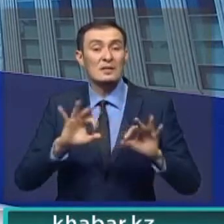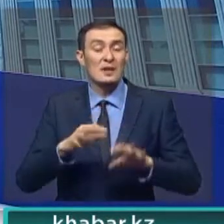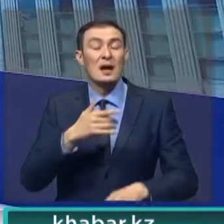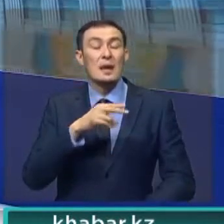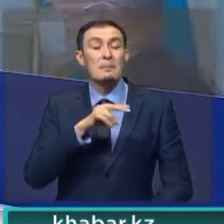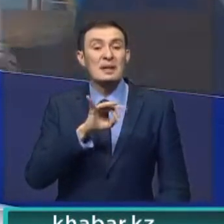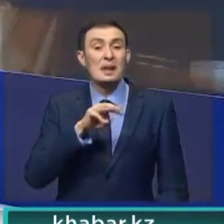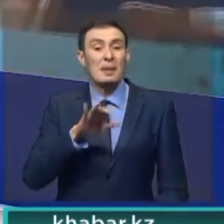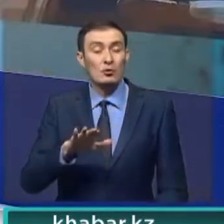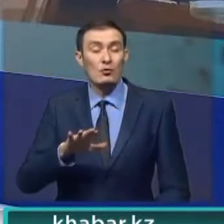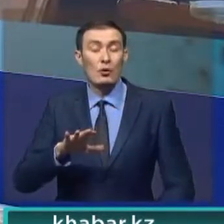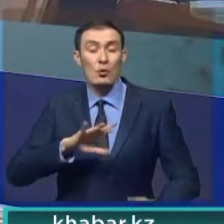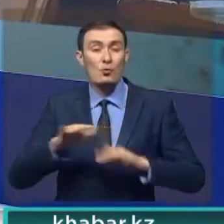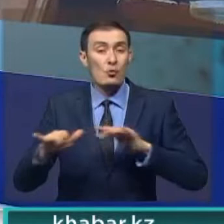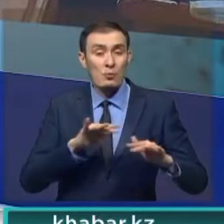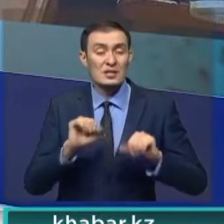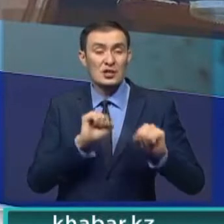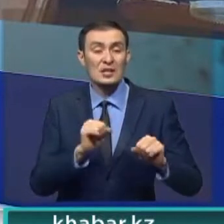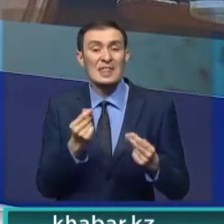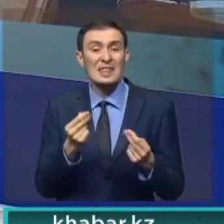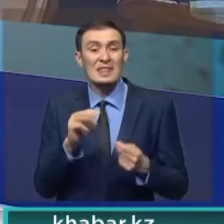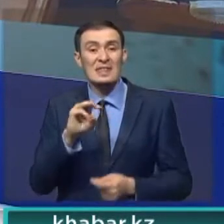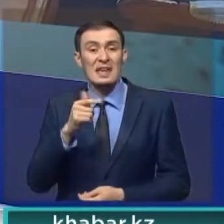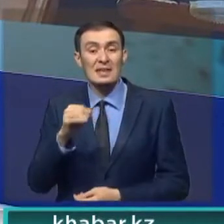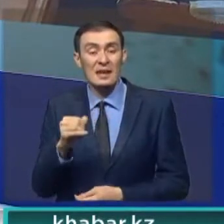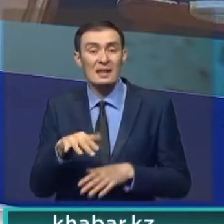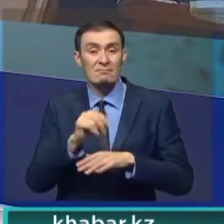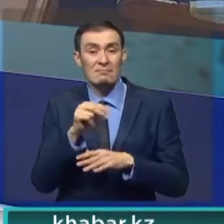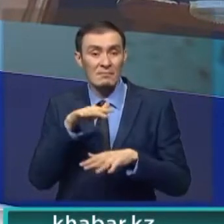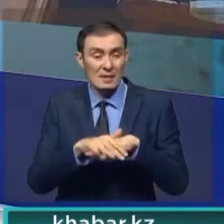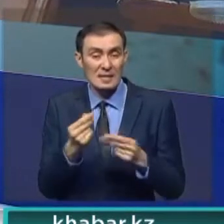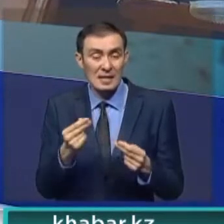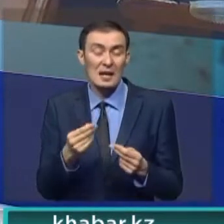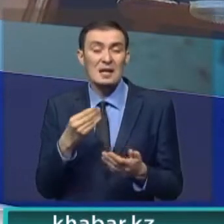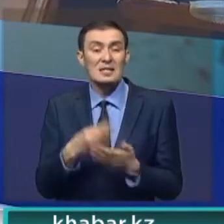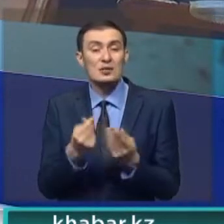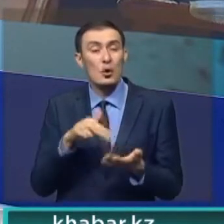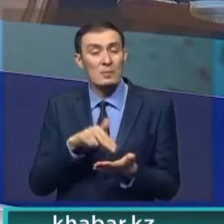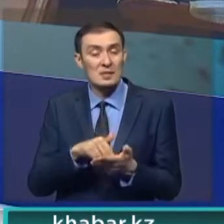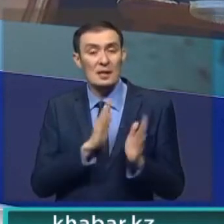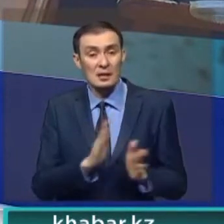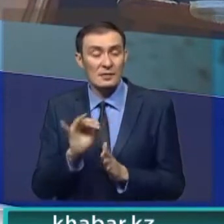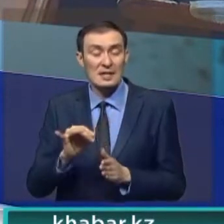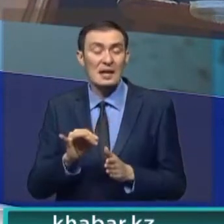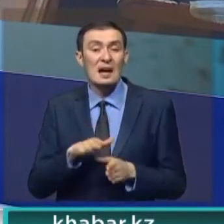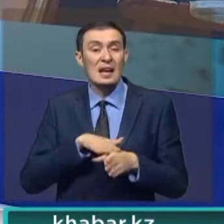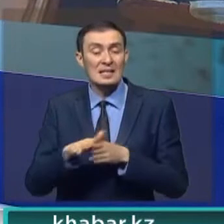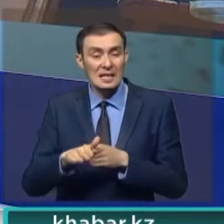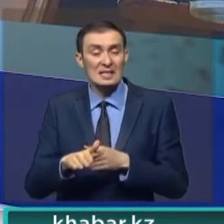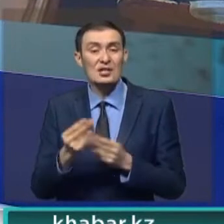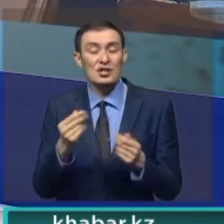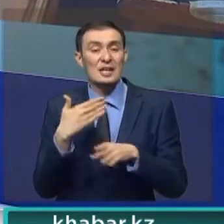termo то в комплекс мер входит защита тюнинговых депозитов населения обеспечения ценовой стабильности и реализация денежно-кредитной